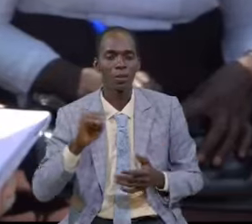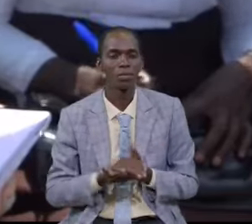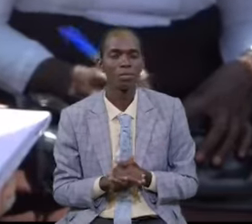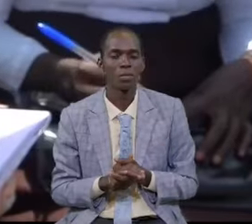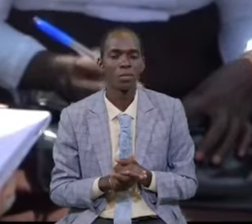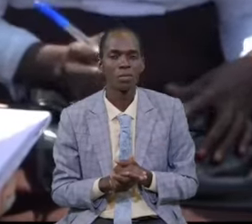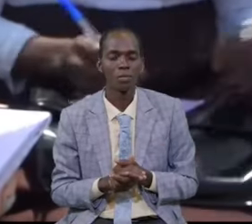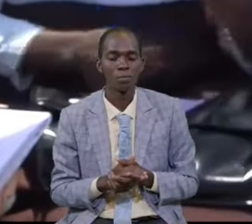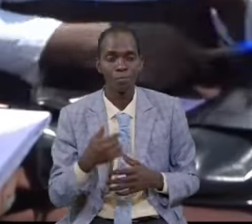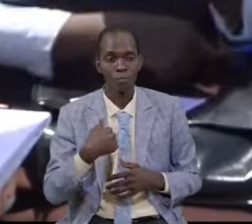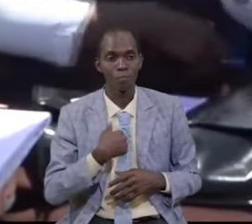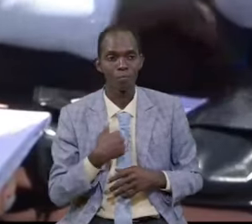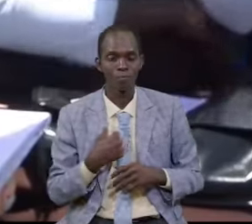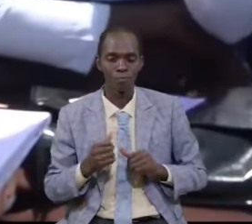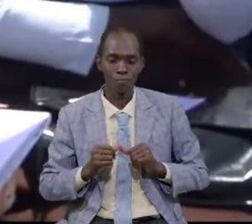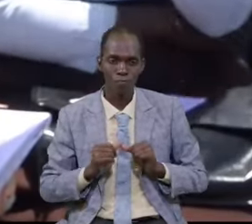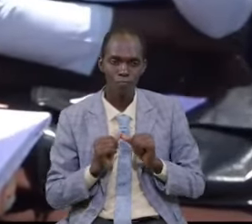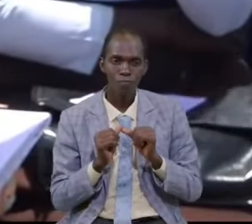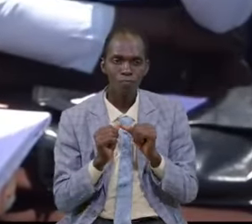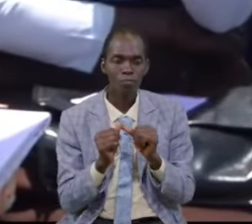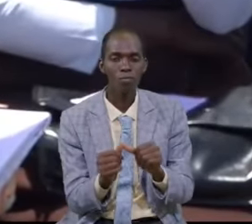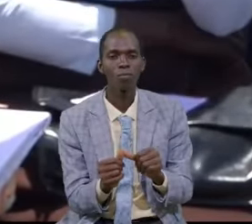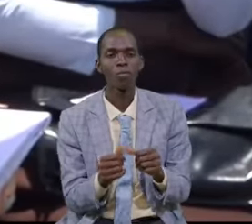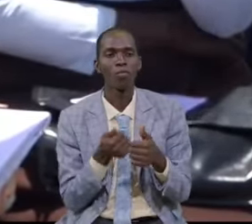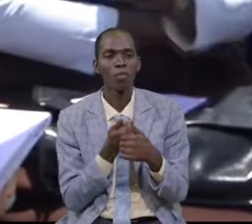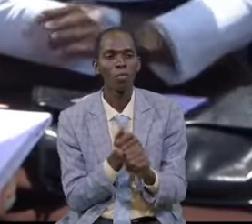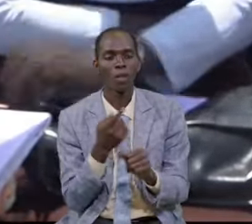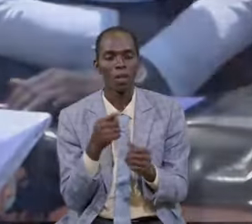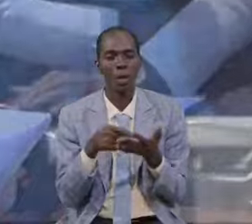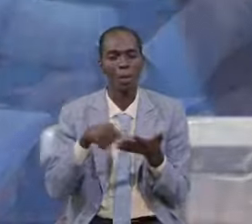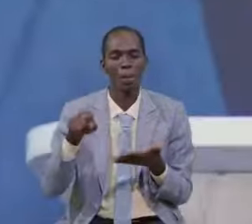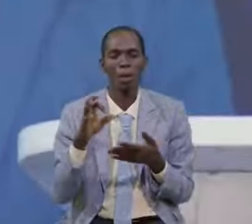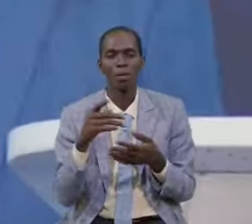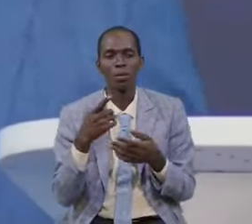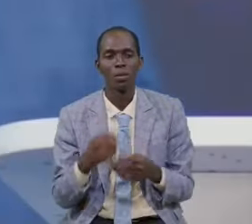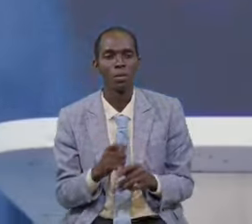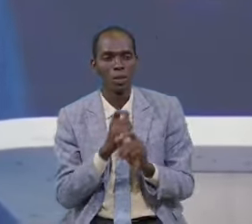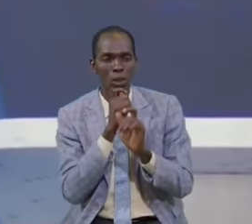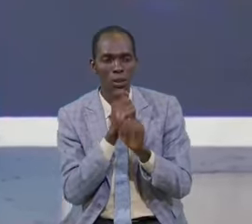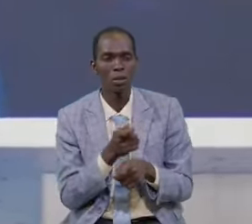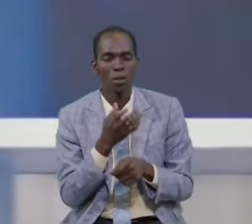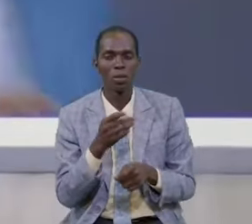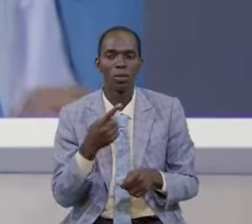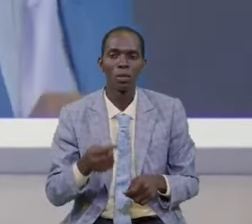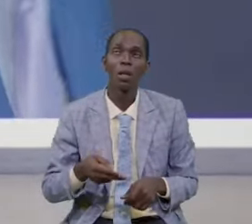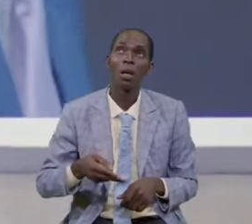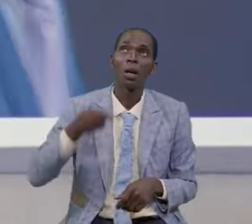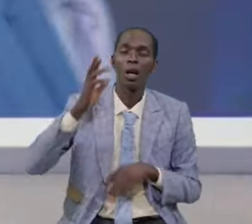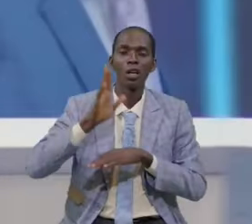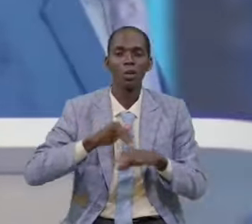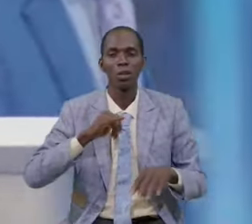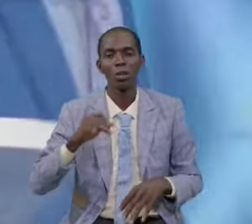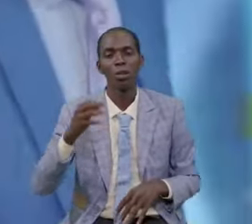Verset 14. Je cours vers le but pour remporter le prix de la vocation céleste de Dieu en